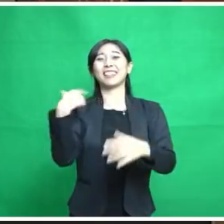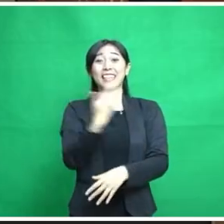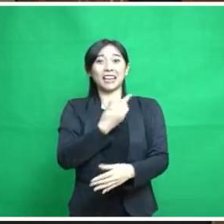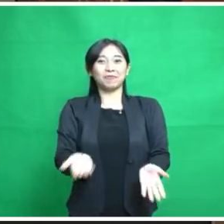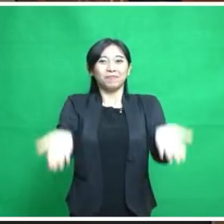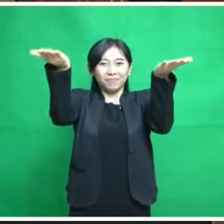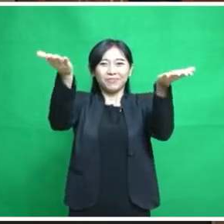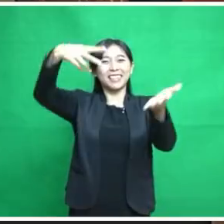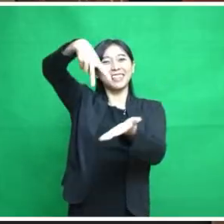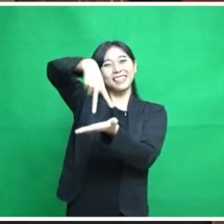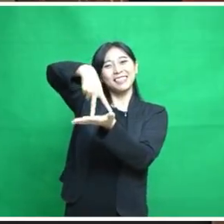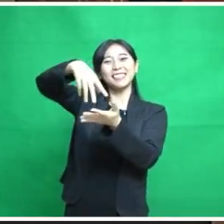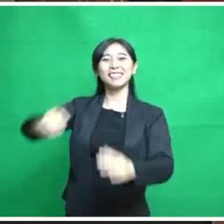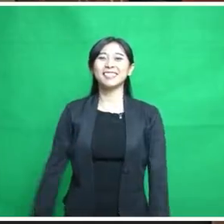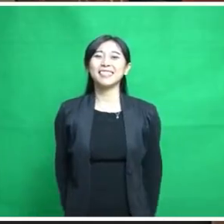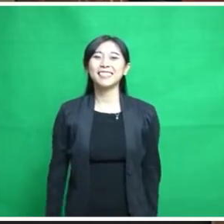berdiri.